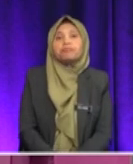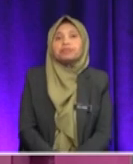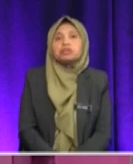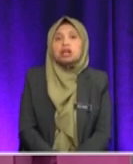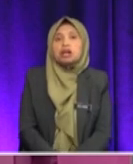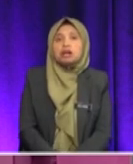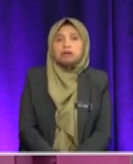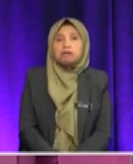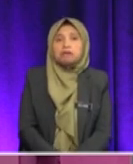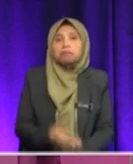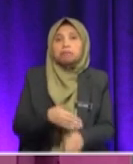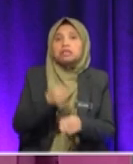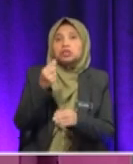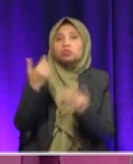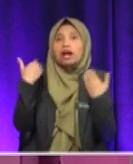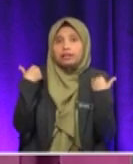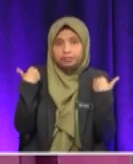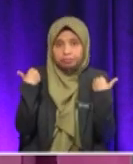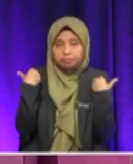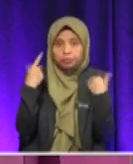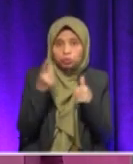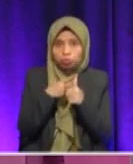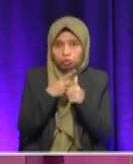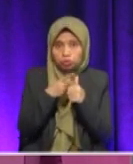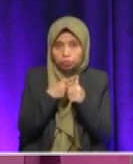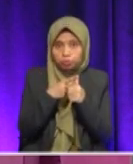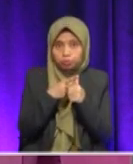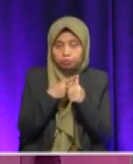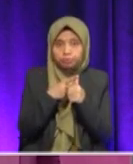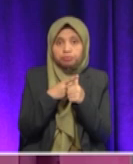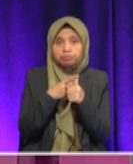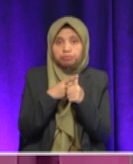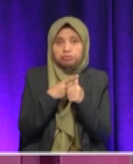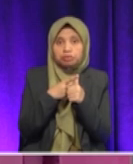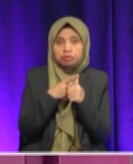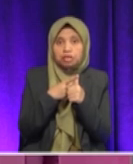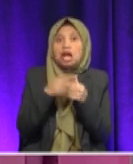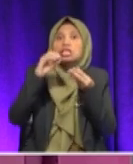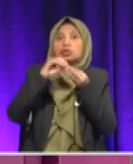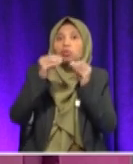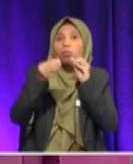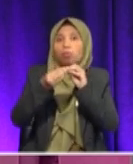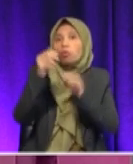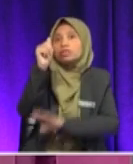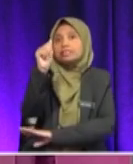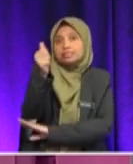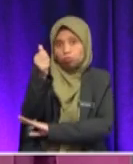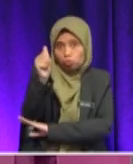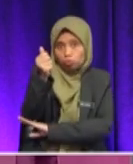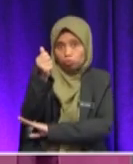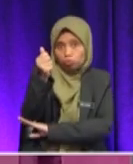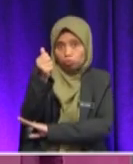pada duit Silet mesin sudah tentunya Asa enak pasti kamu memberitahu ke Eden Ombo 10